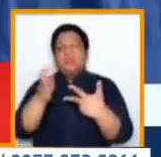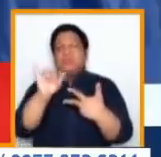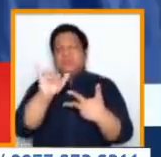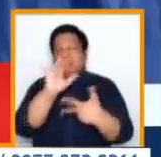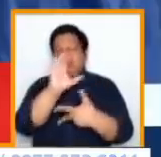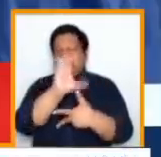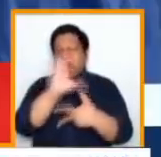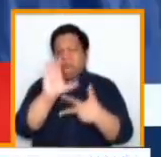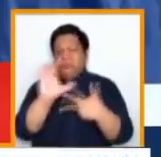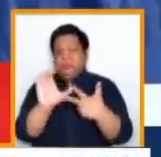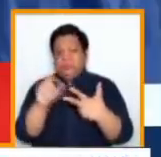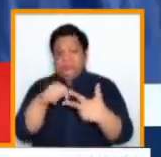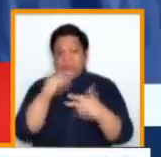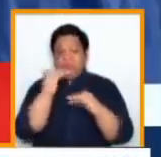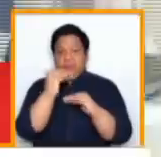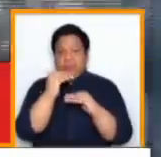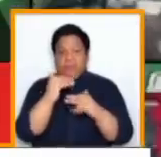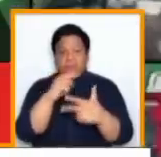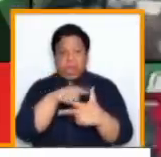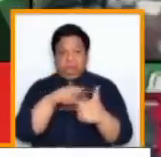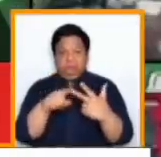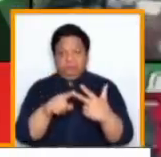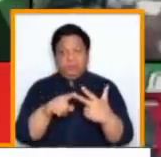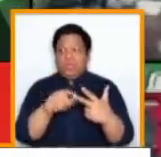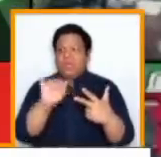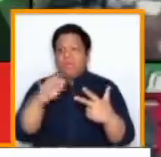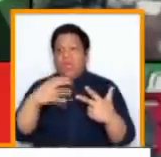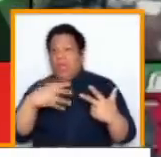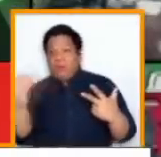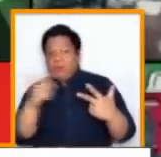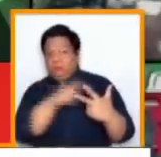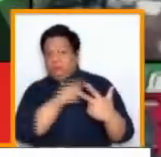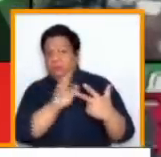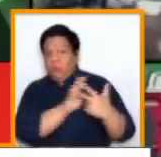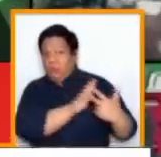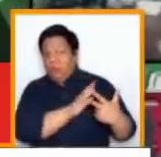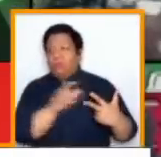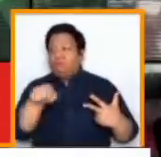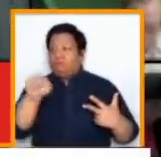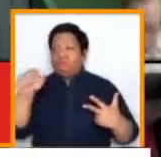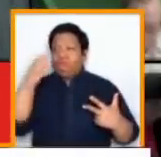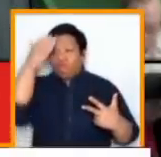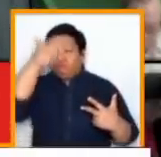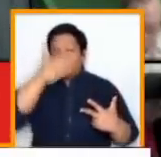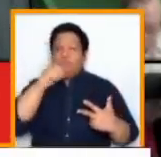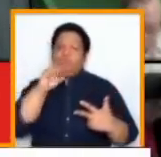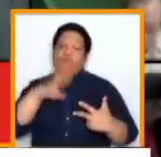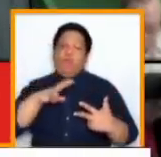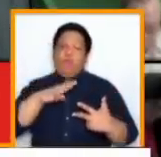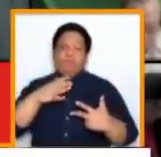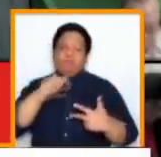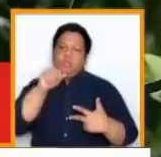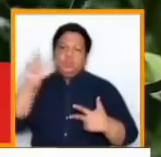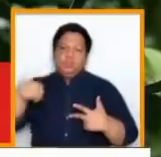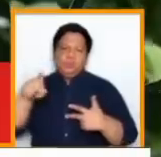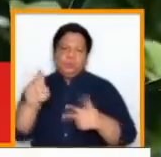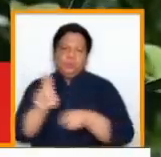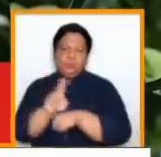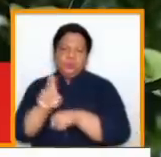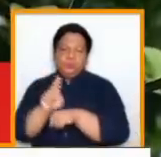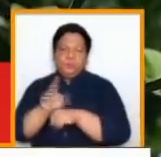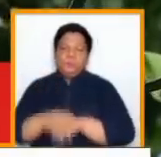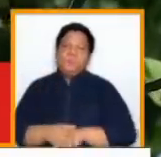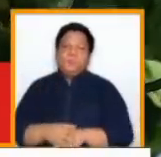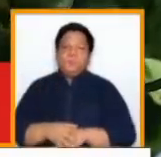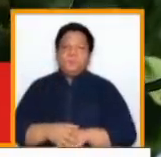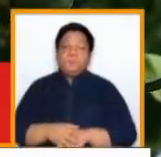limitations. Pwede na hindi na gumamit. Tuloy naman ang Pangulo sa pagbanat sa mga nag-iimbestigang senador sa Senate Blue Ribbon Committee sa